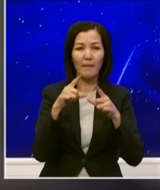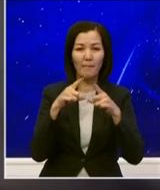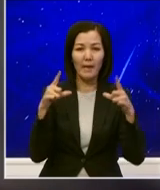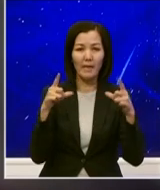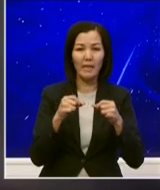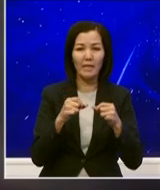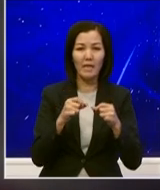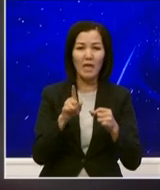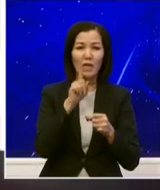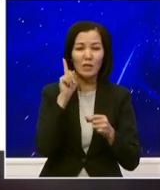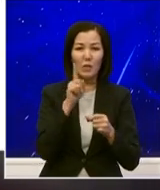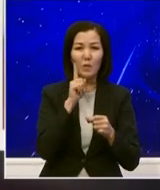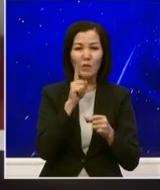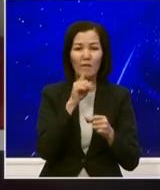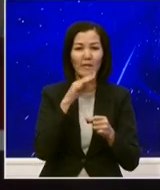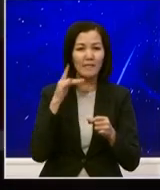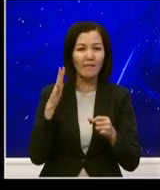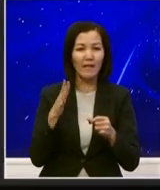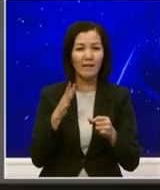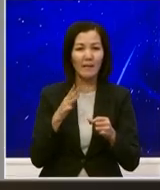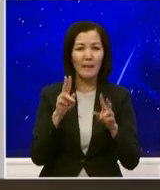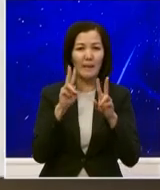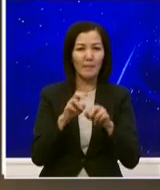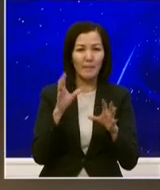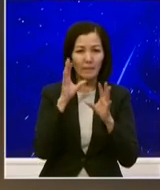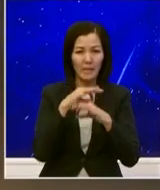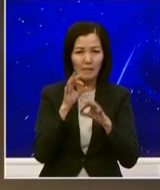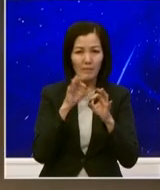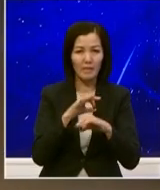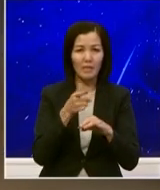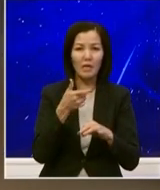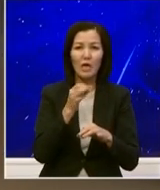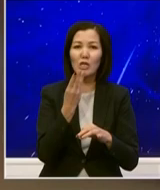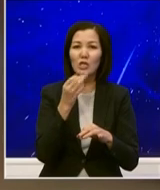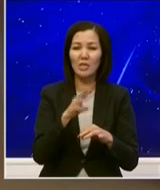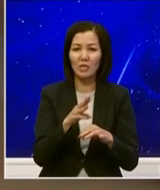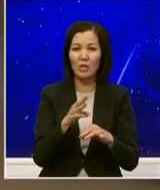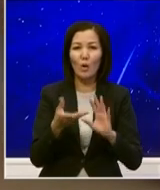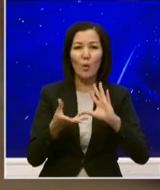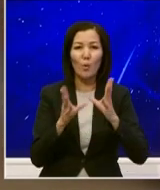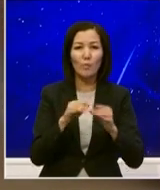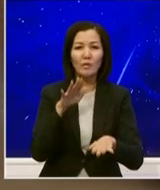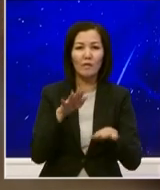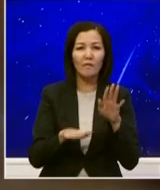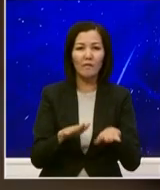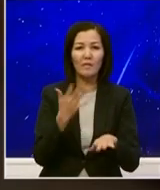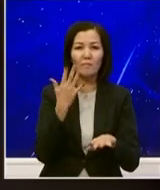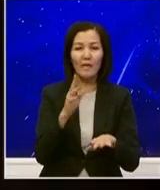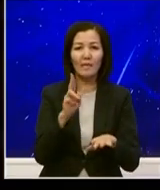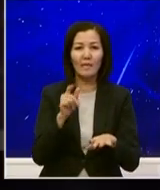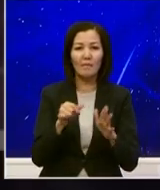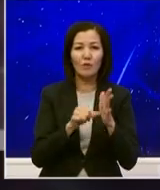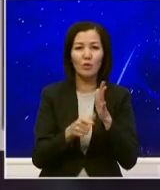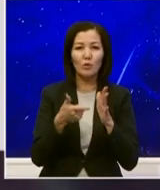веществом зеленого цвета, признанным экспертизой наркотическим средством гашиш. Общий вес изъятых наркотиков составил